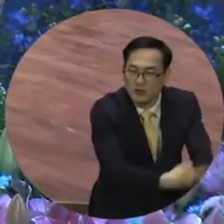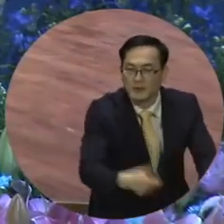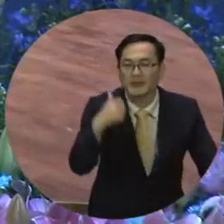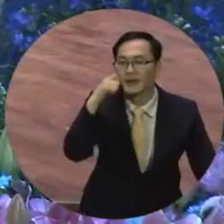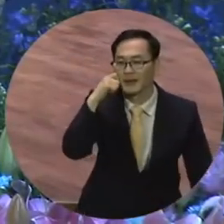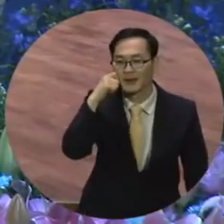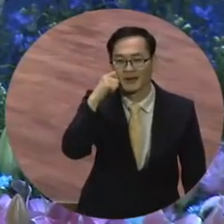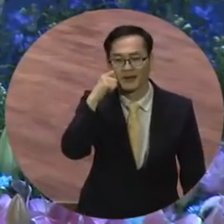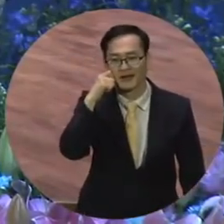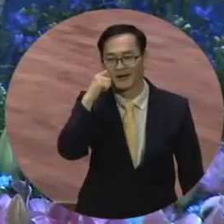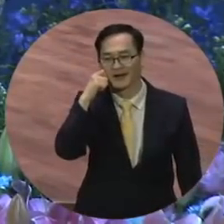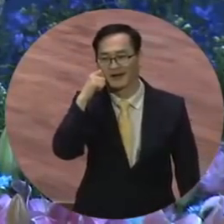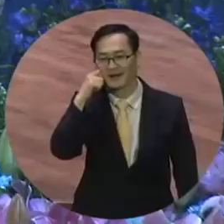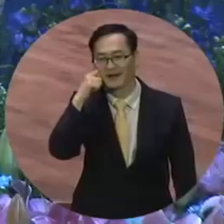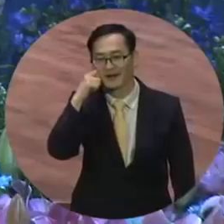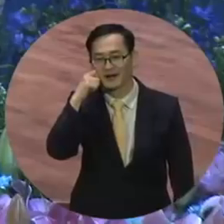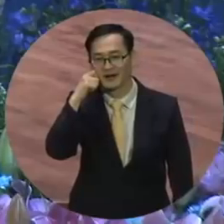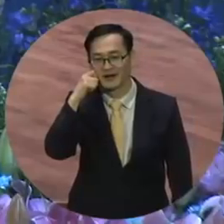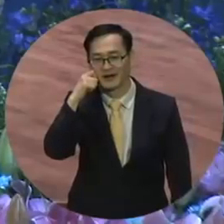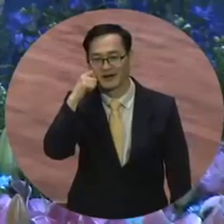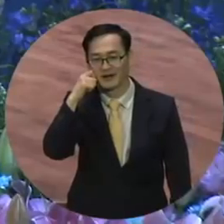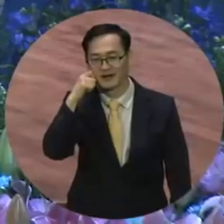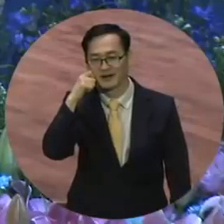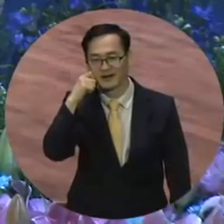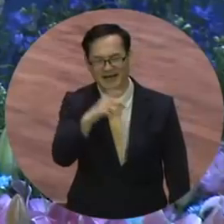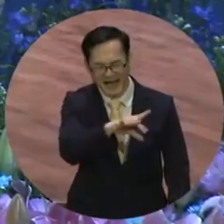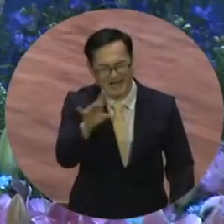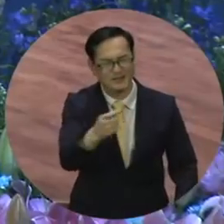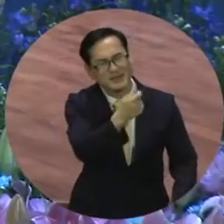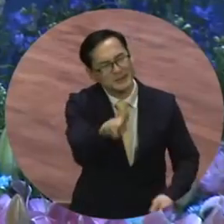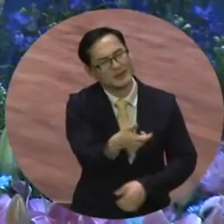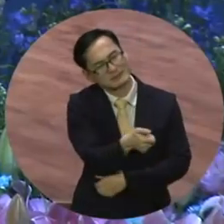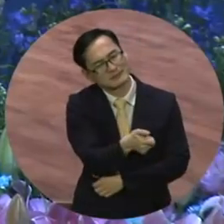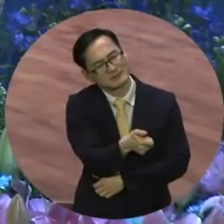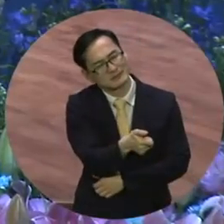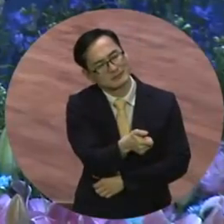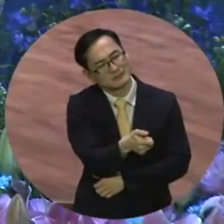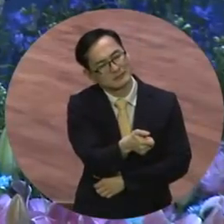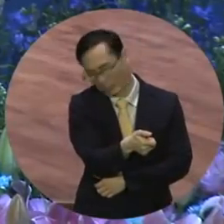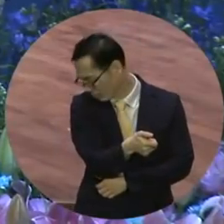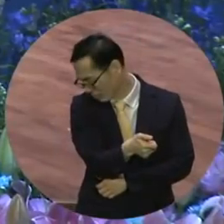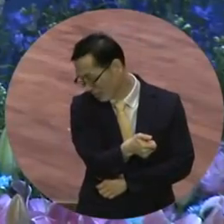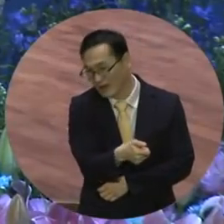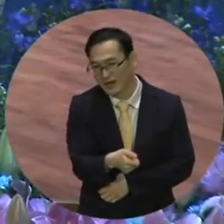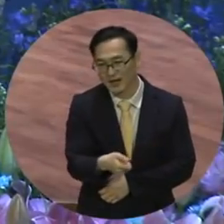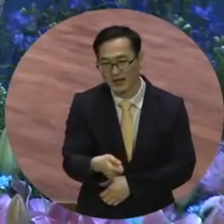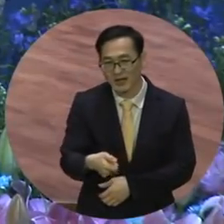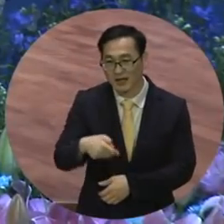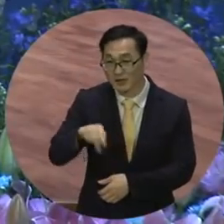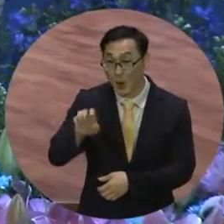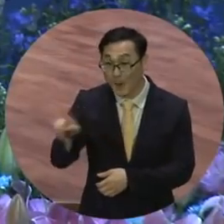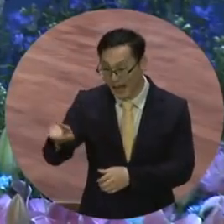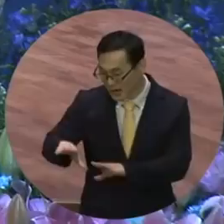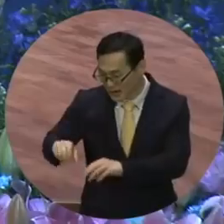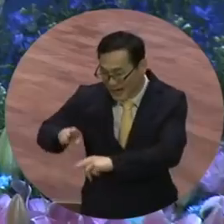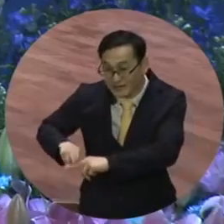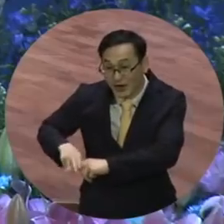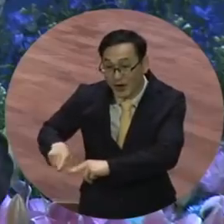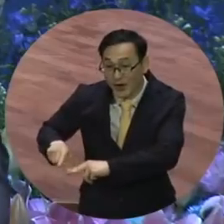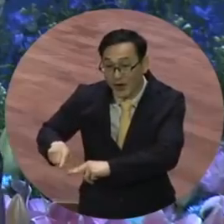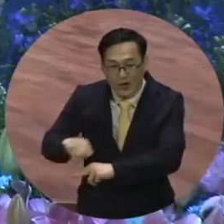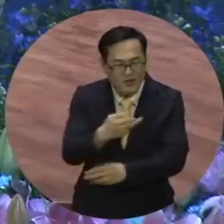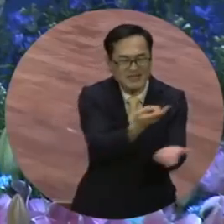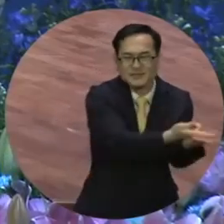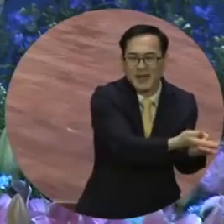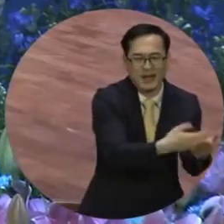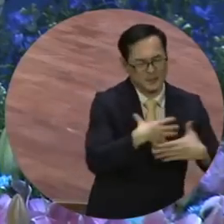드라마 막 갖다 놓고, 그거 텔레비전 보다가, 소파에서 그 넓은 침대 놔두고, 소파에서 졸다가